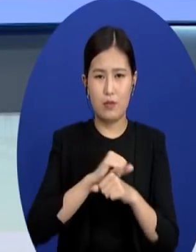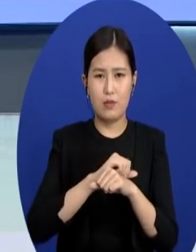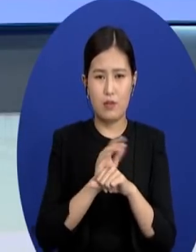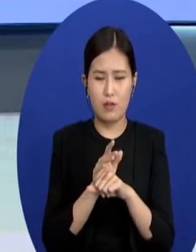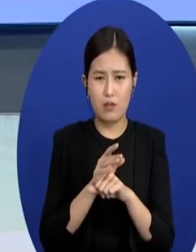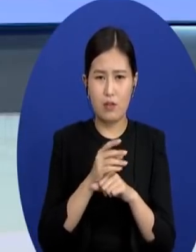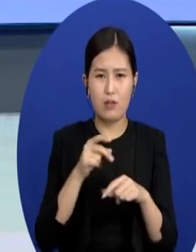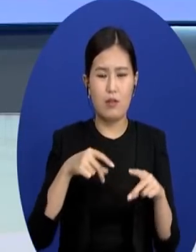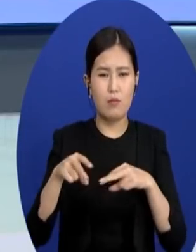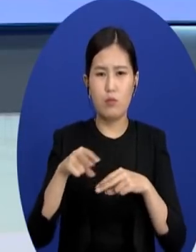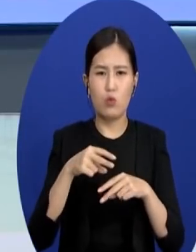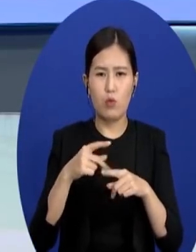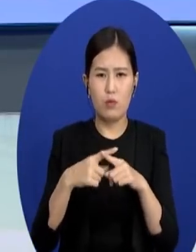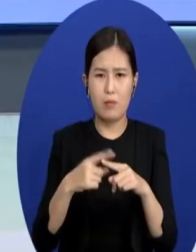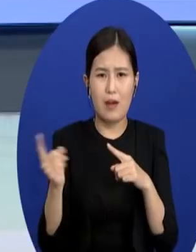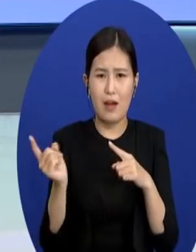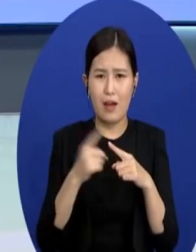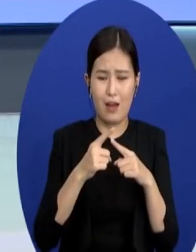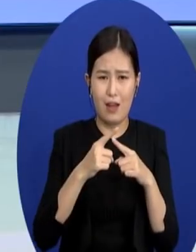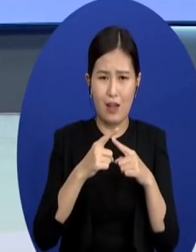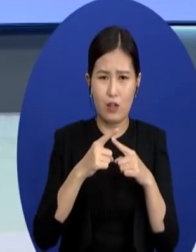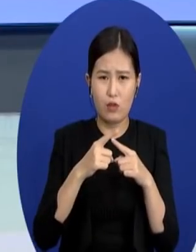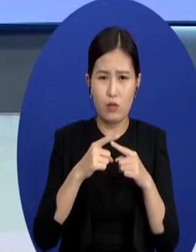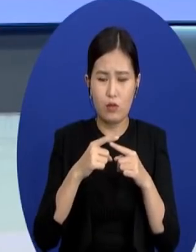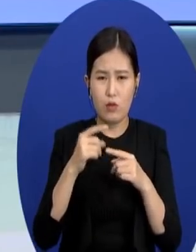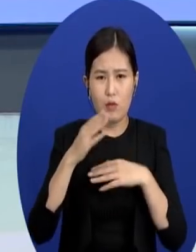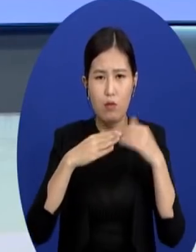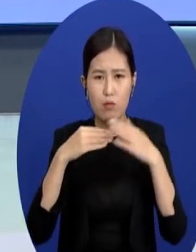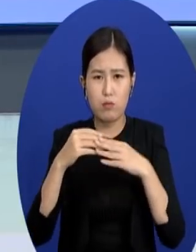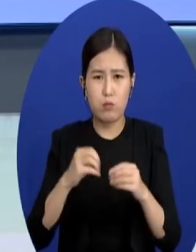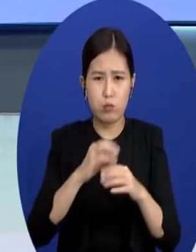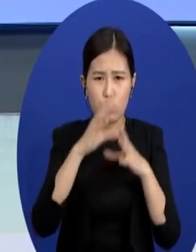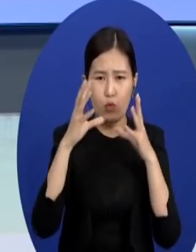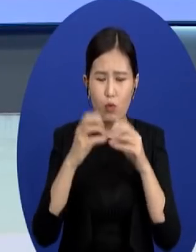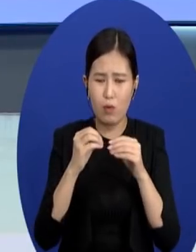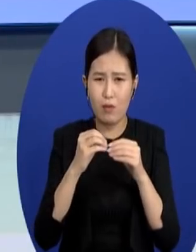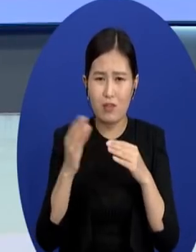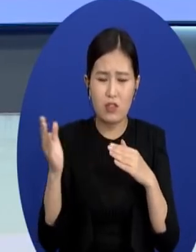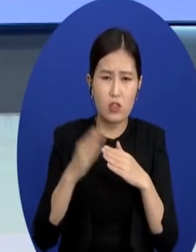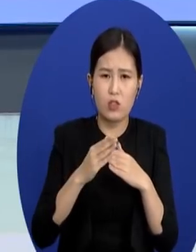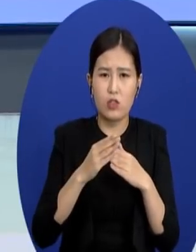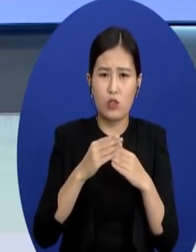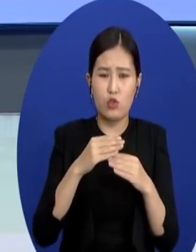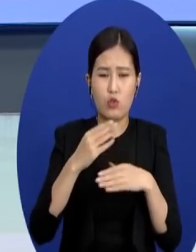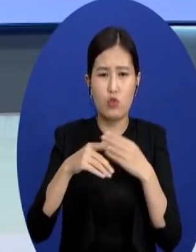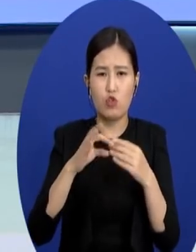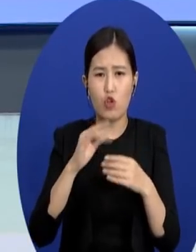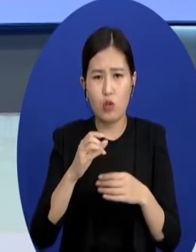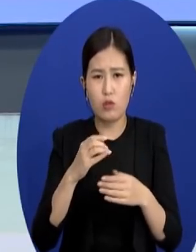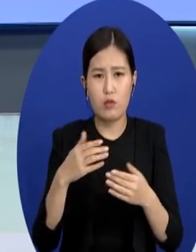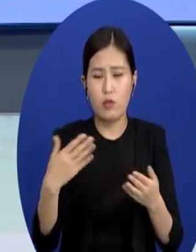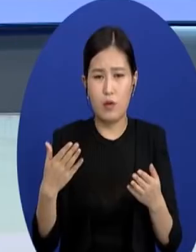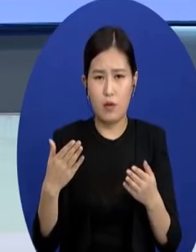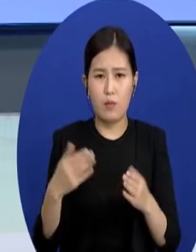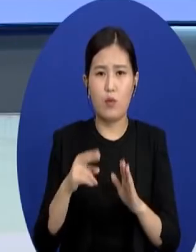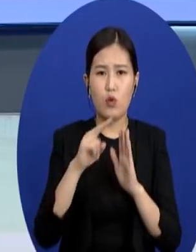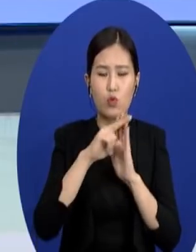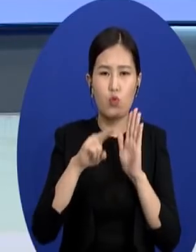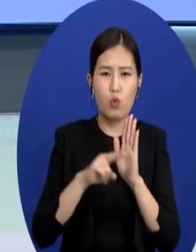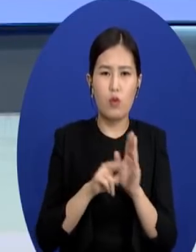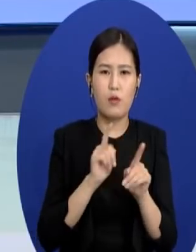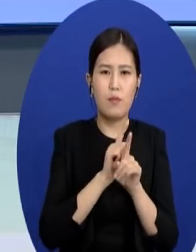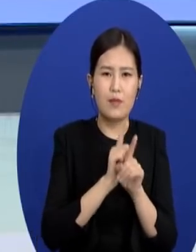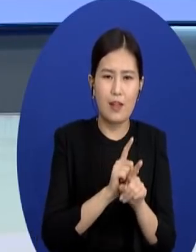үед бүтээн байгуулалтын салбарын үйл ажиллагаа үндсэндээ зогсон байдалтай байгаа юм а. Барилгын салбарын тухайд гэвэл халдвар хамгааллын дэглэмээ баримтлаад үйл